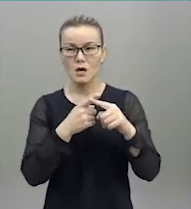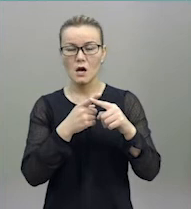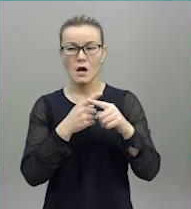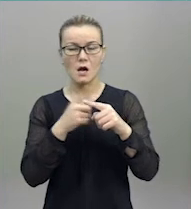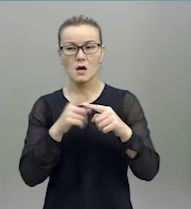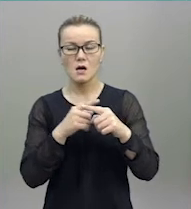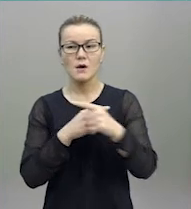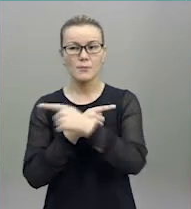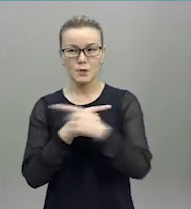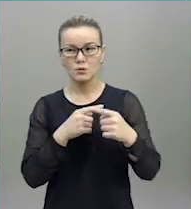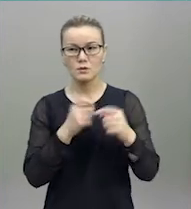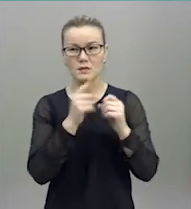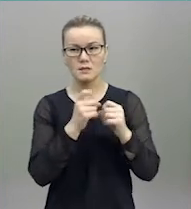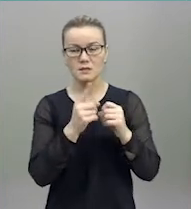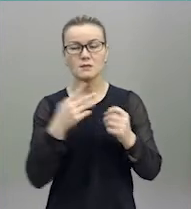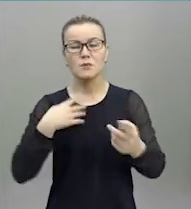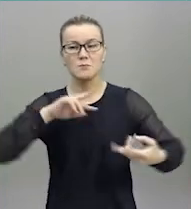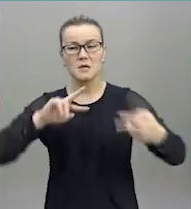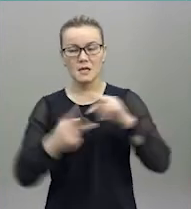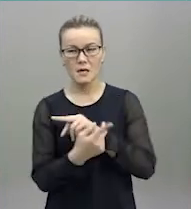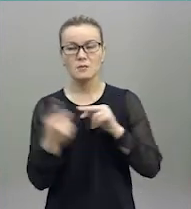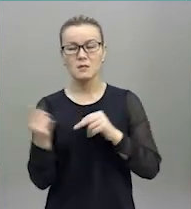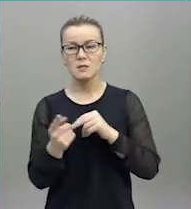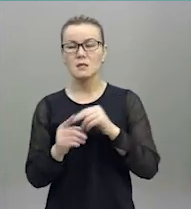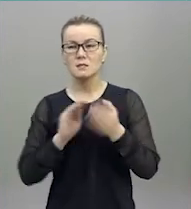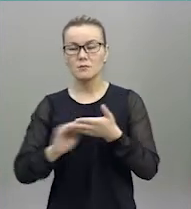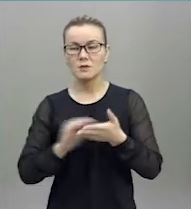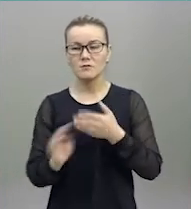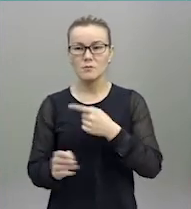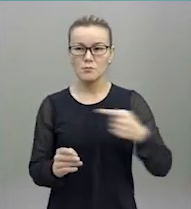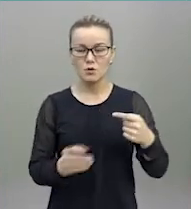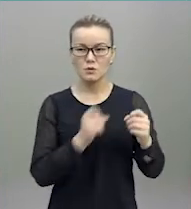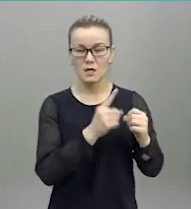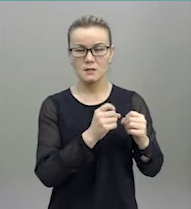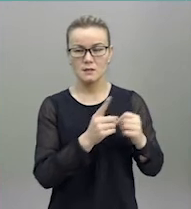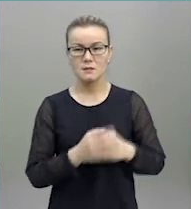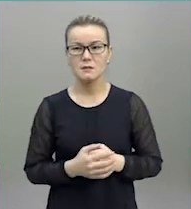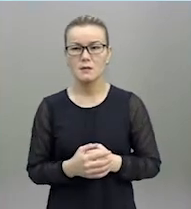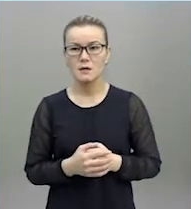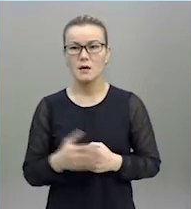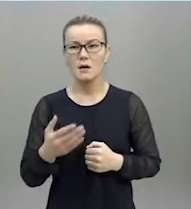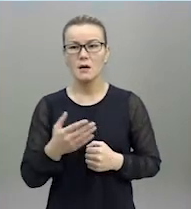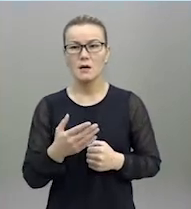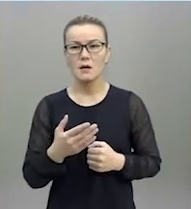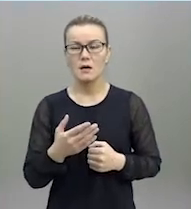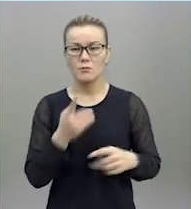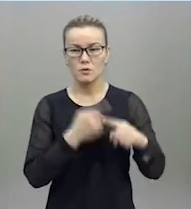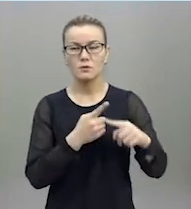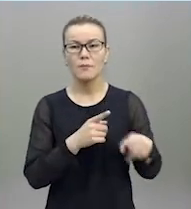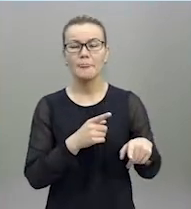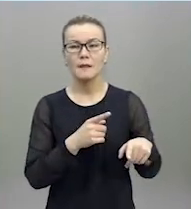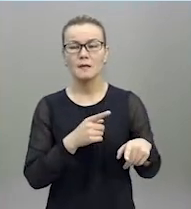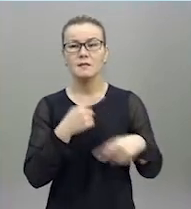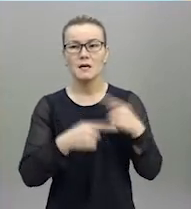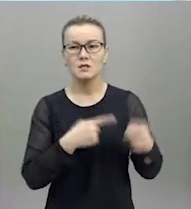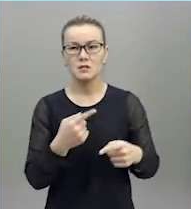11 равно 25 ну а далее мы с вами люди взрослые что мы делаем